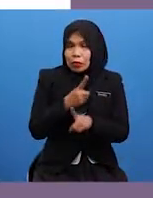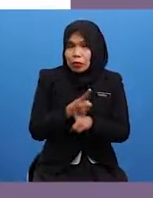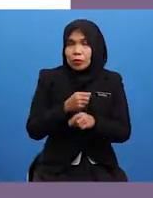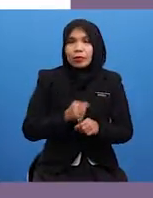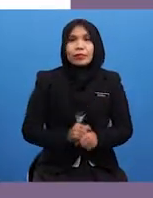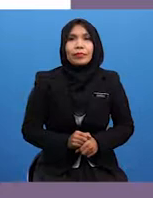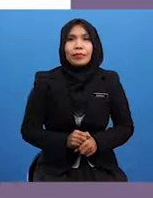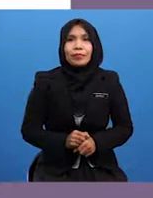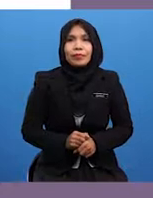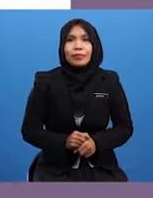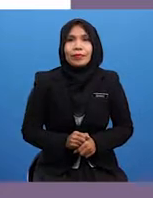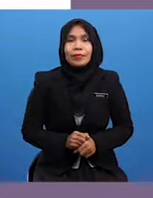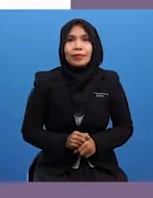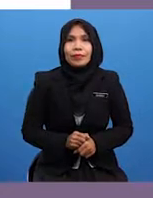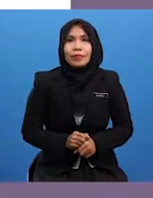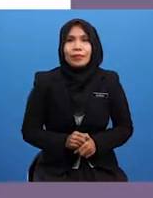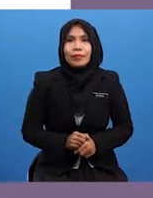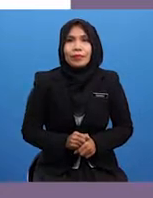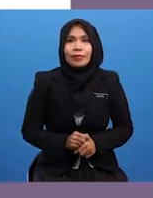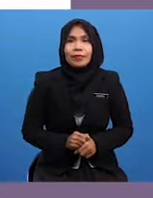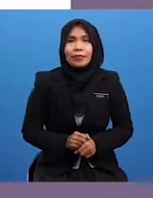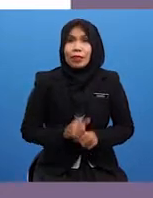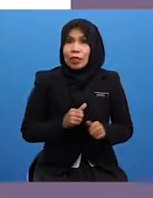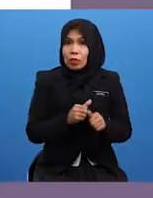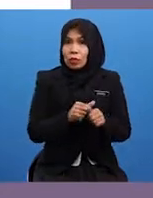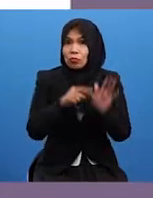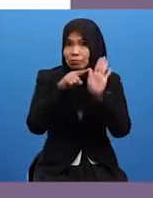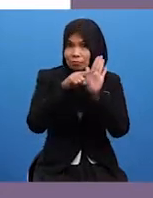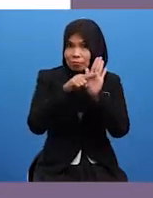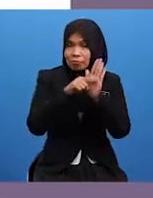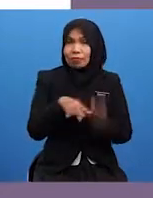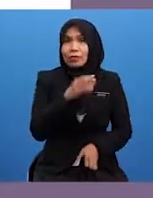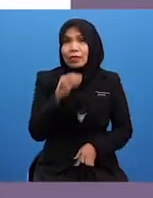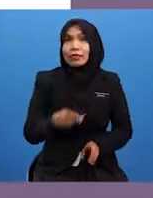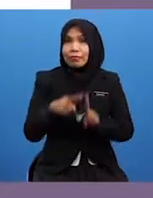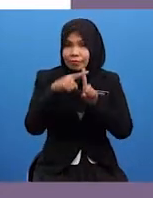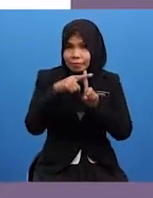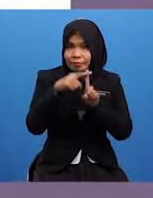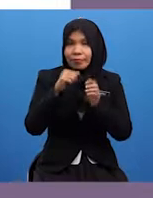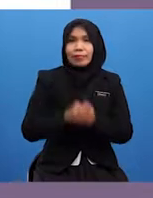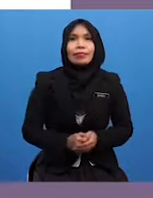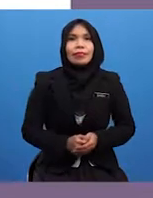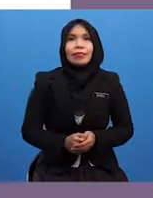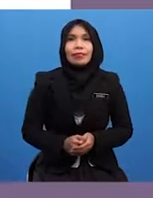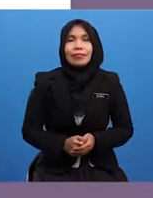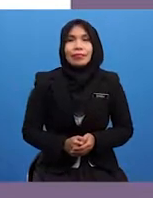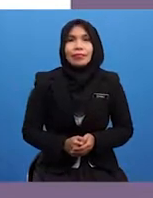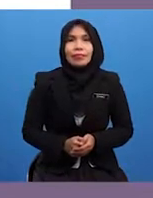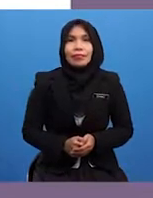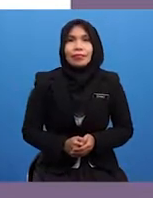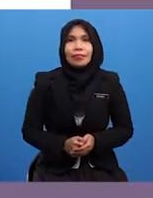sel kering disambung kepada satu sama lain. Lakukan perkara yang sama kepada terminal negatif.